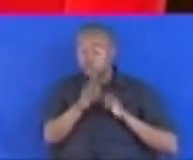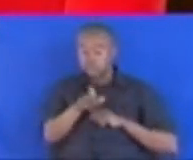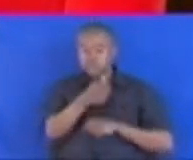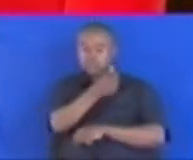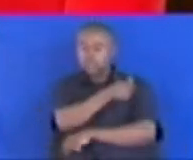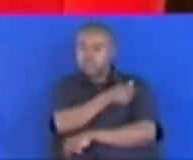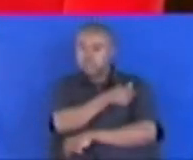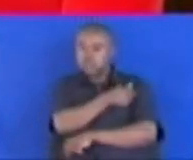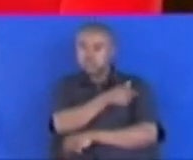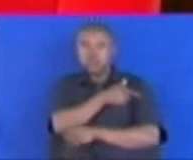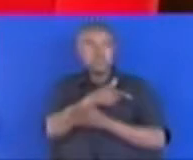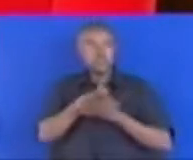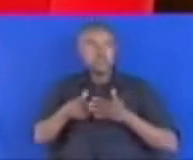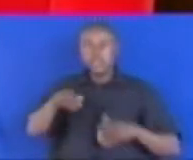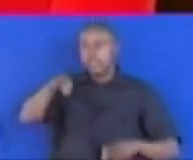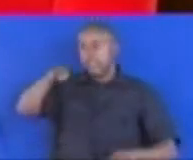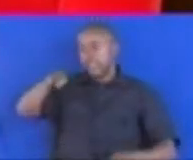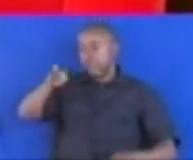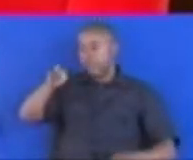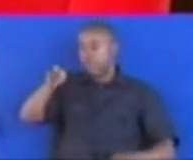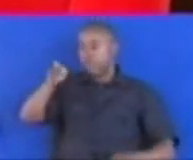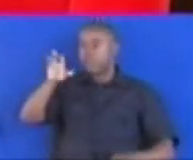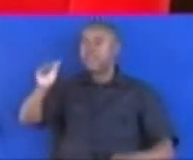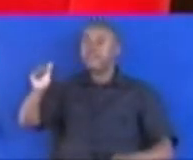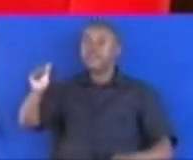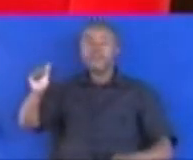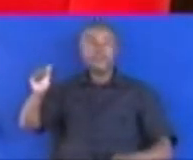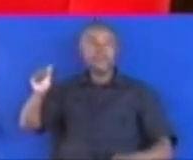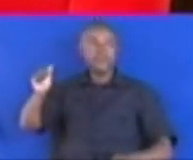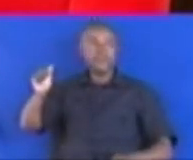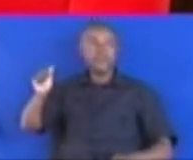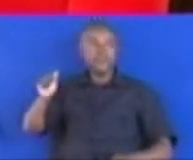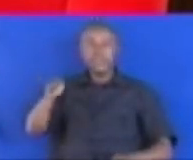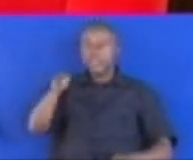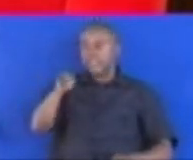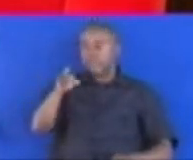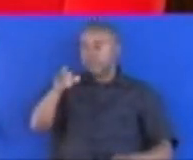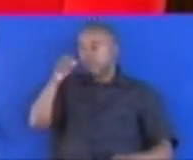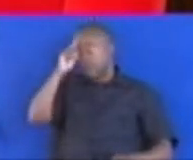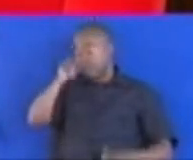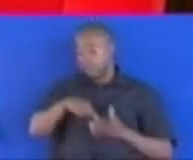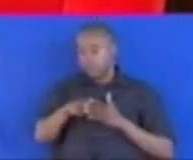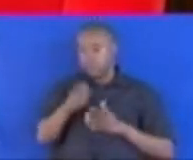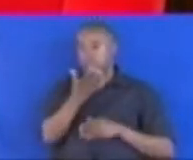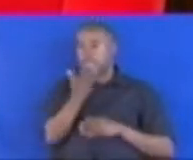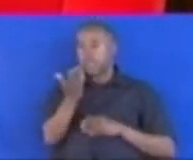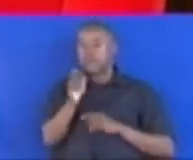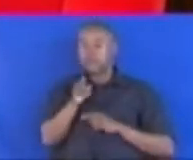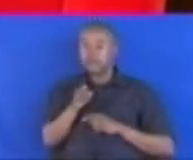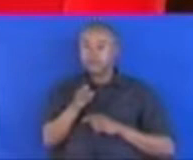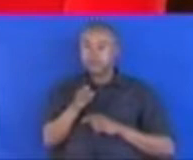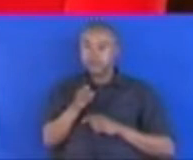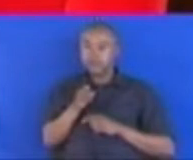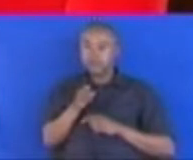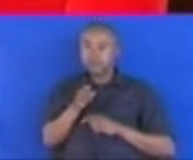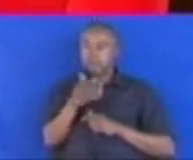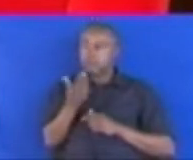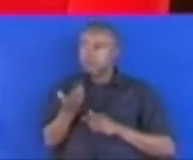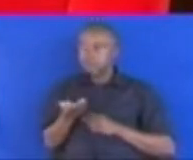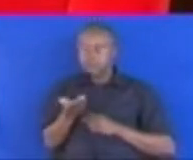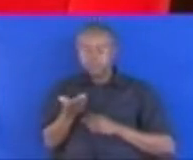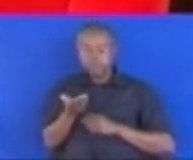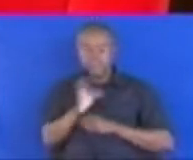inaitwa mRNA. mRNA maana yake ni aina ya chanjo ambayo wanachukua